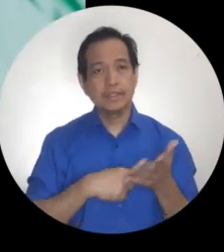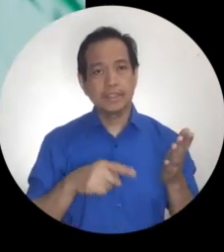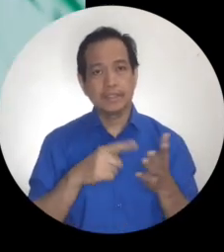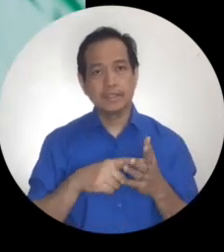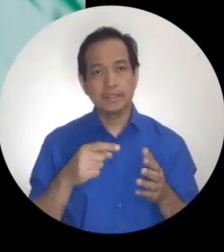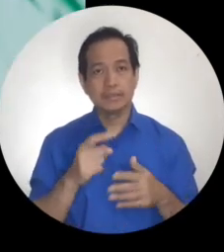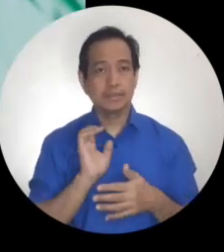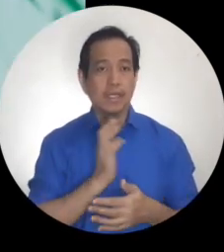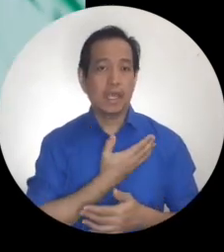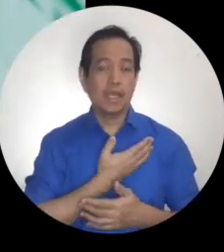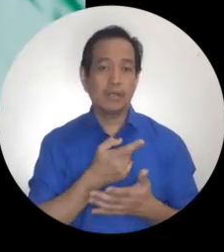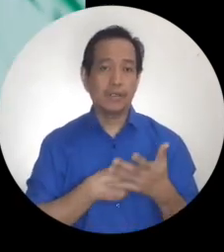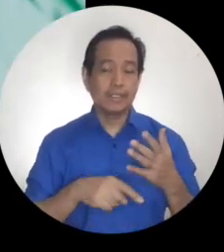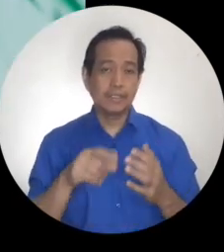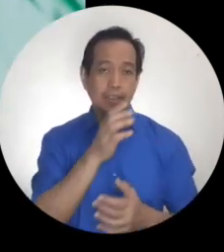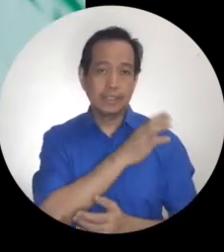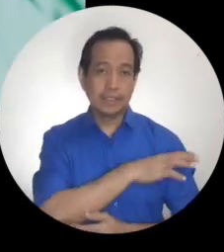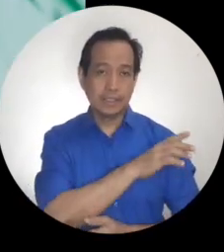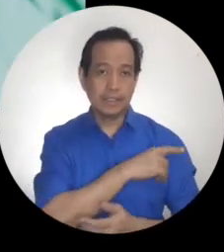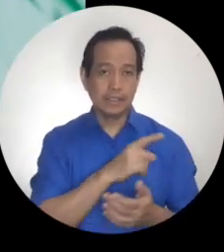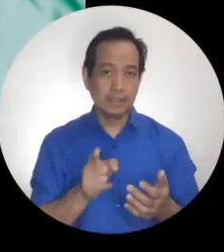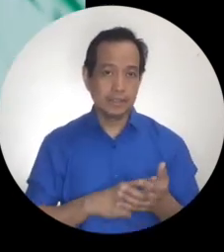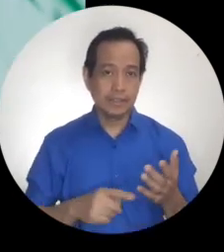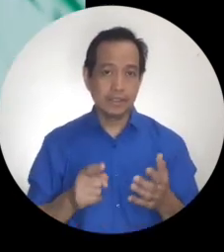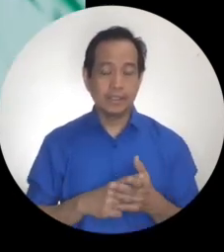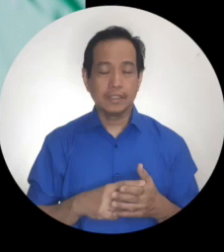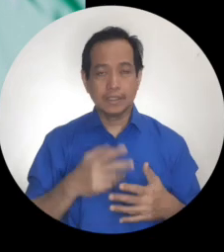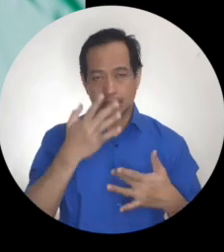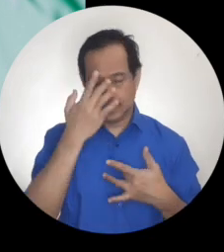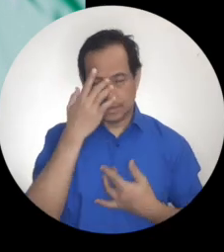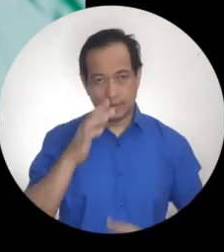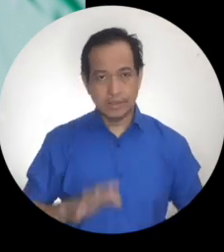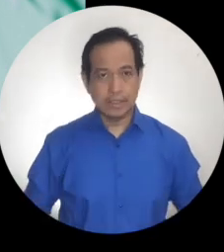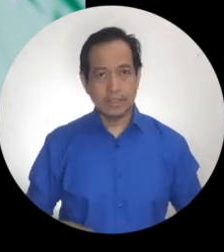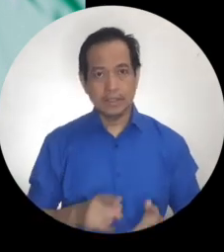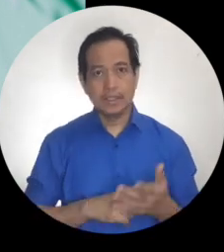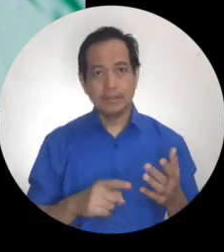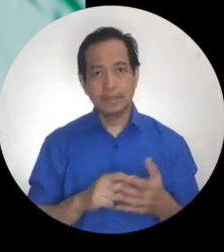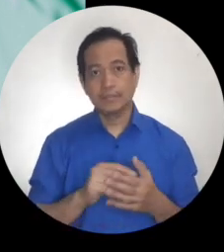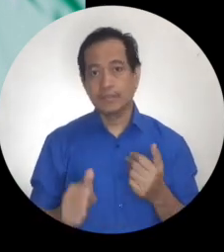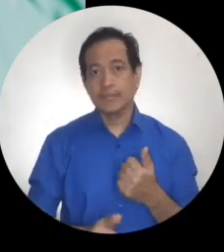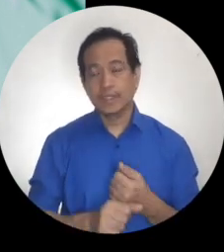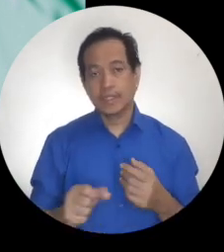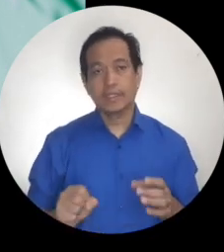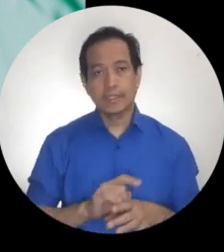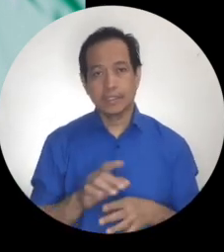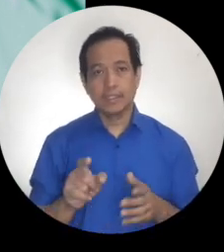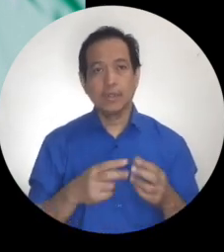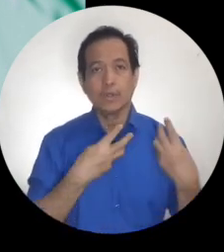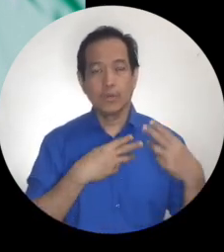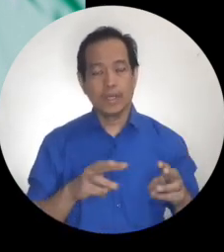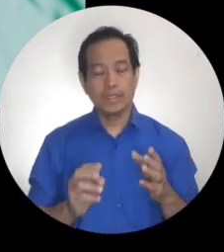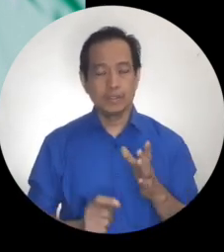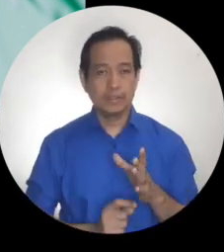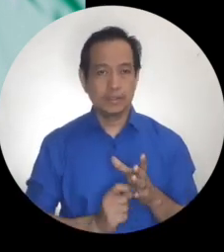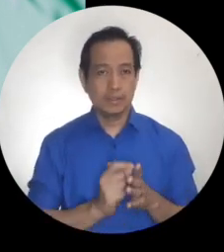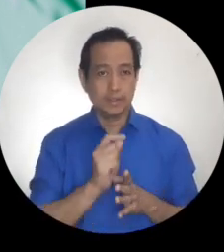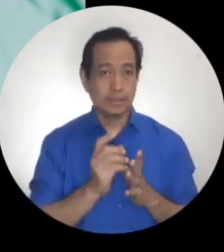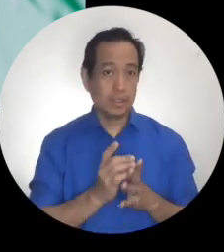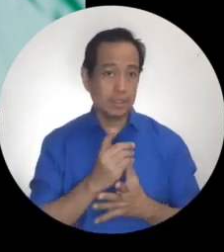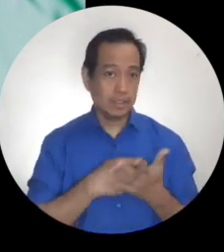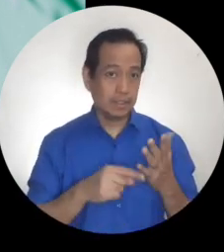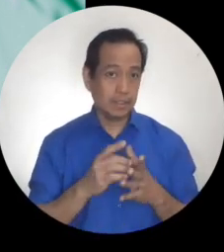presenting symptoms sa clinic namin eh. Kadalasan, ito ay sakit ng mga bata na lumalala during the time na tumatangkad